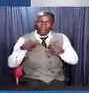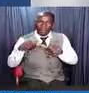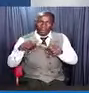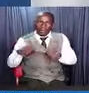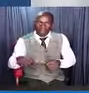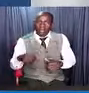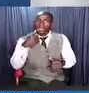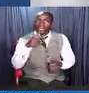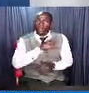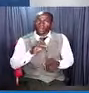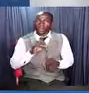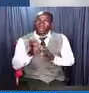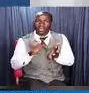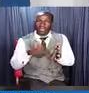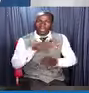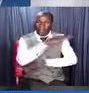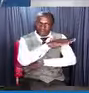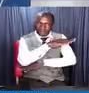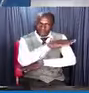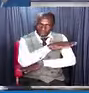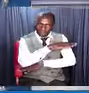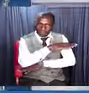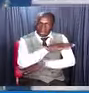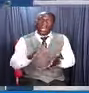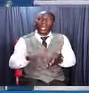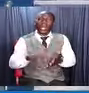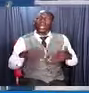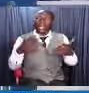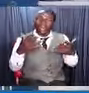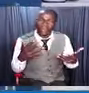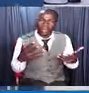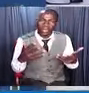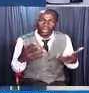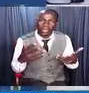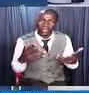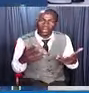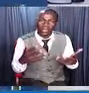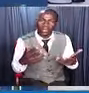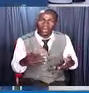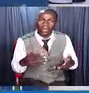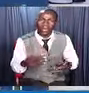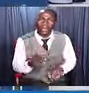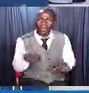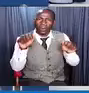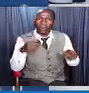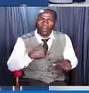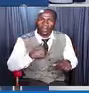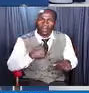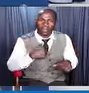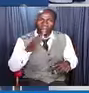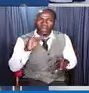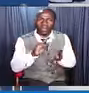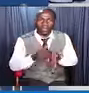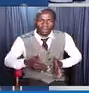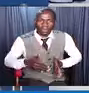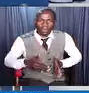to remain. Umwambie Bwana Yesu mchana wa leo. Tell the Lord this afternoon. Hallelujah. Hallelujah. Nijalie. Enable kwa yule